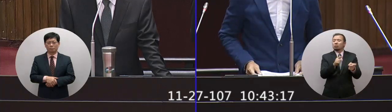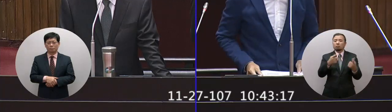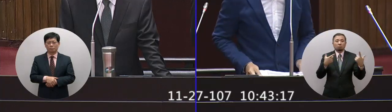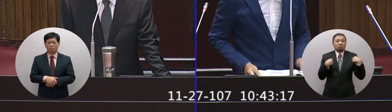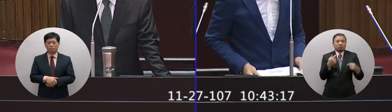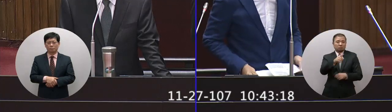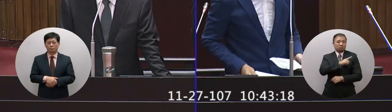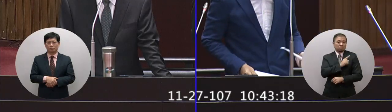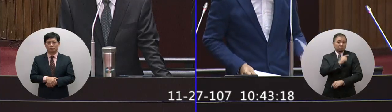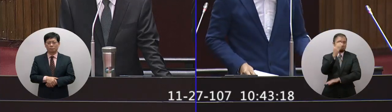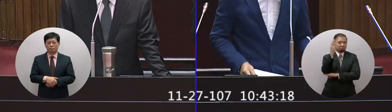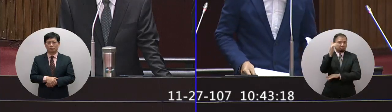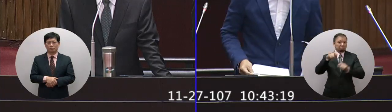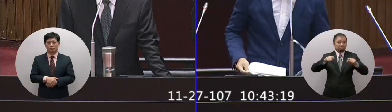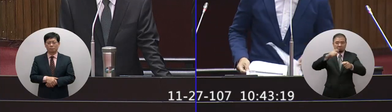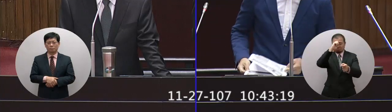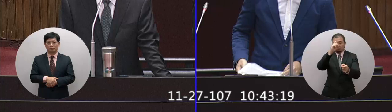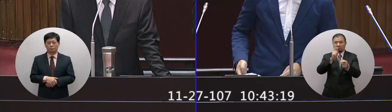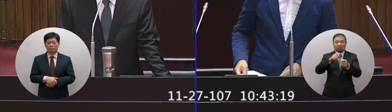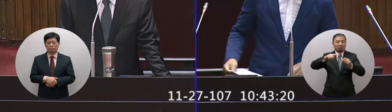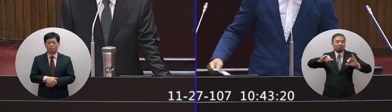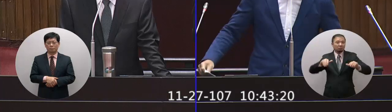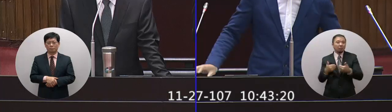突的。那你接下来怎么做得下去？